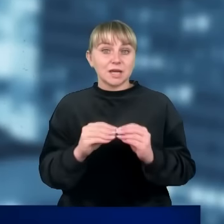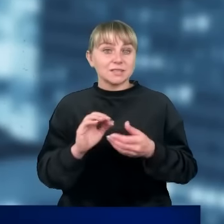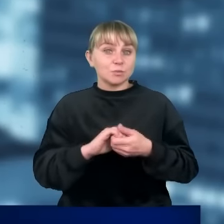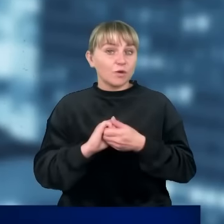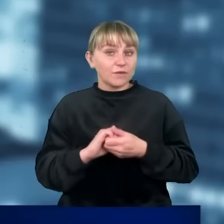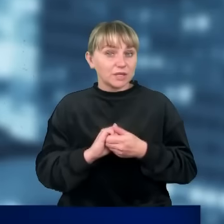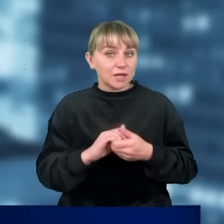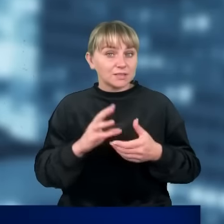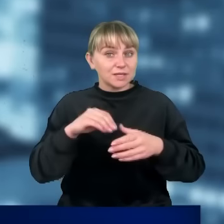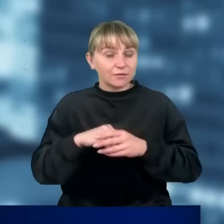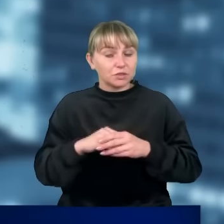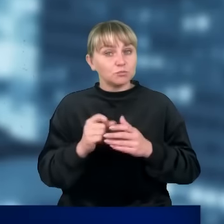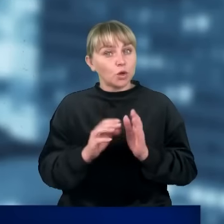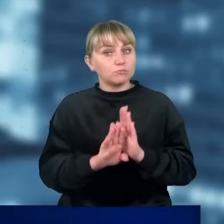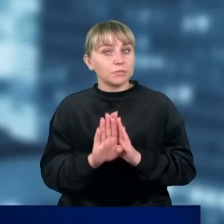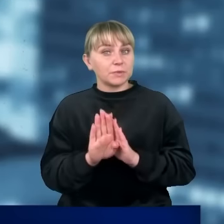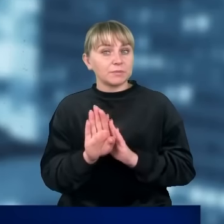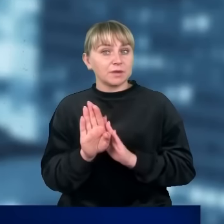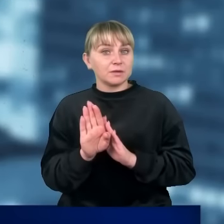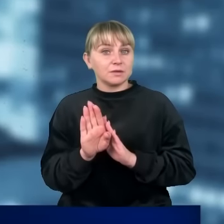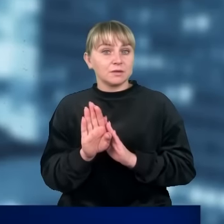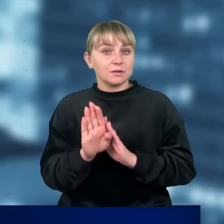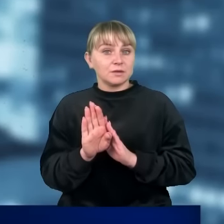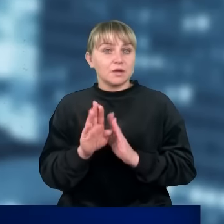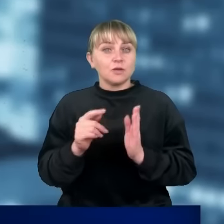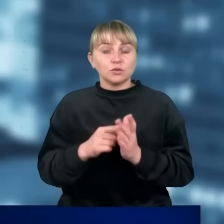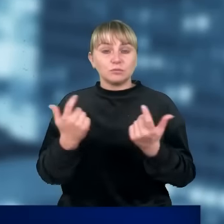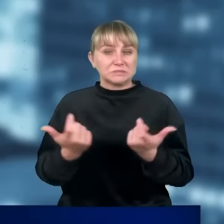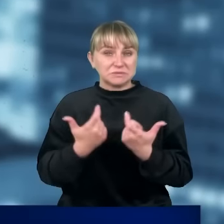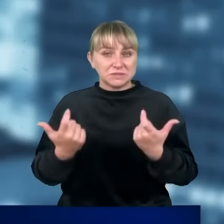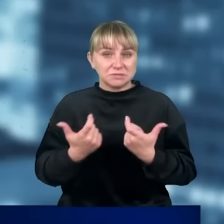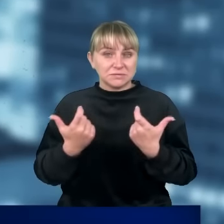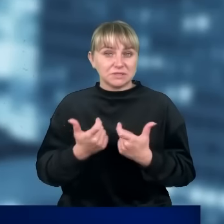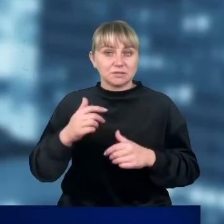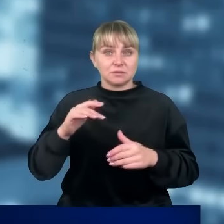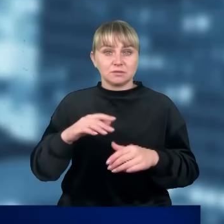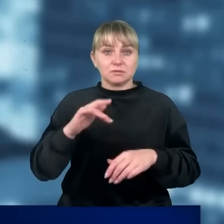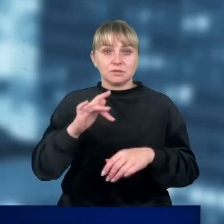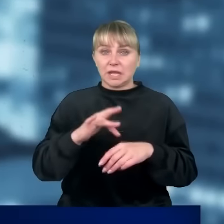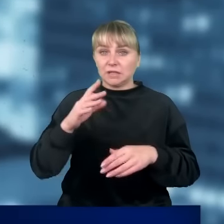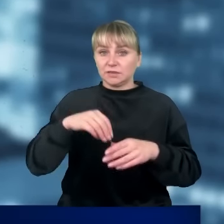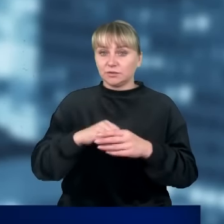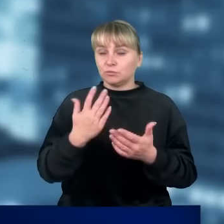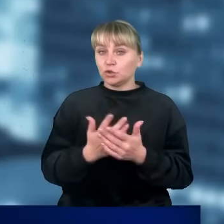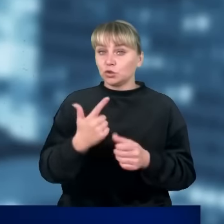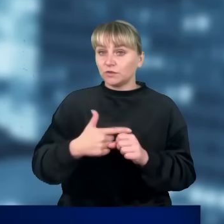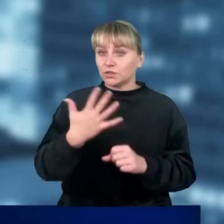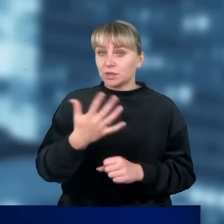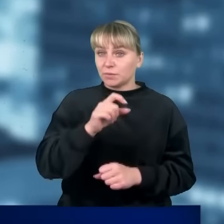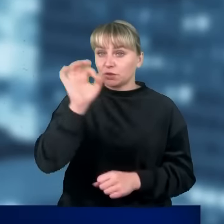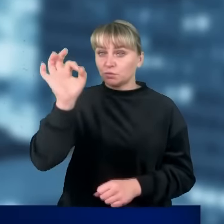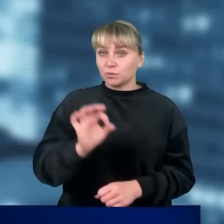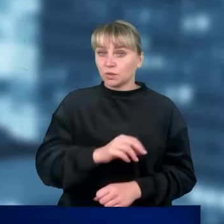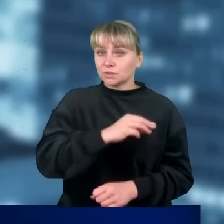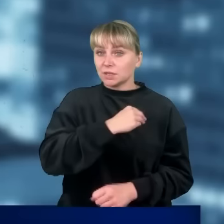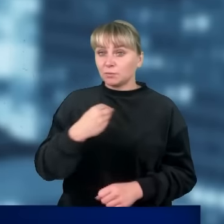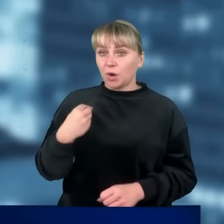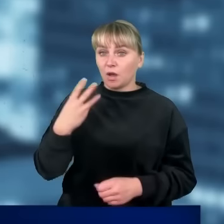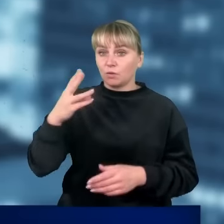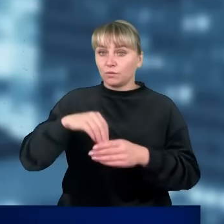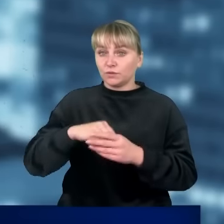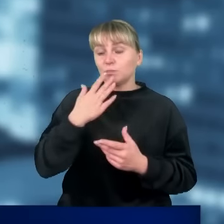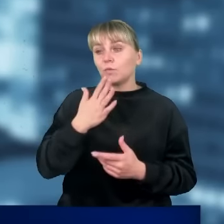fali wznoszącej. Bardzo groźne dla rządzących są dane dotyczące nastrojów ich elektoratu. Tylko 25% Polaków twierdzi, że za Tuska żyje im